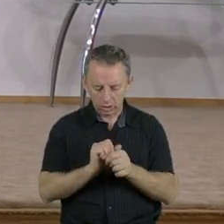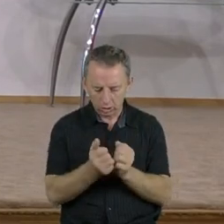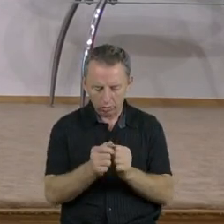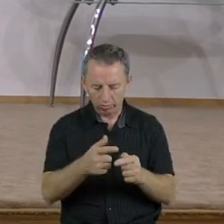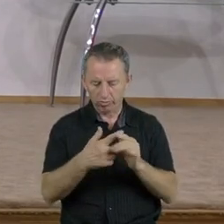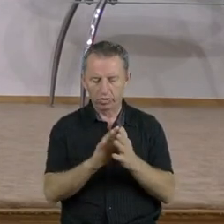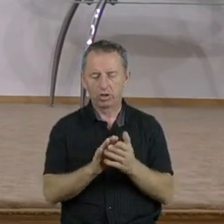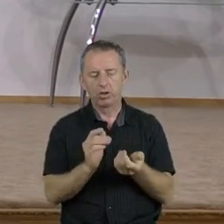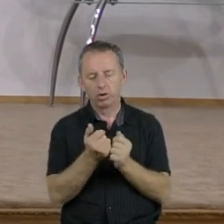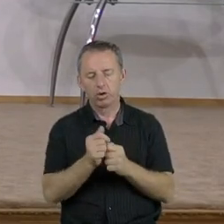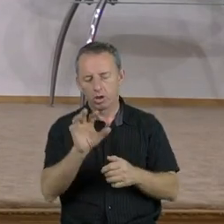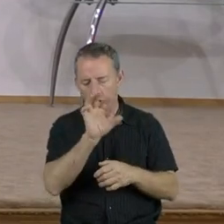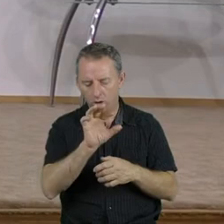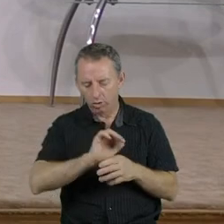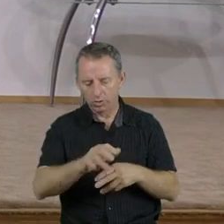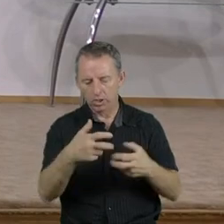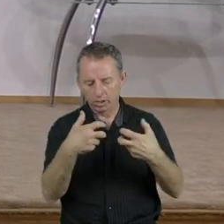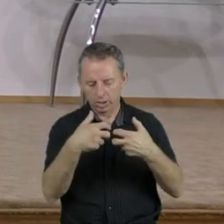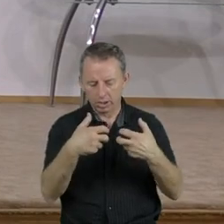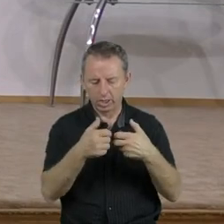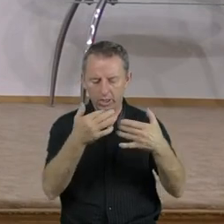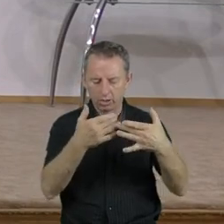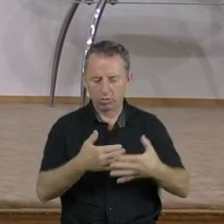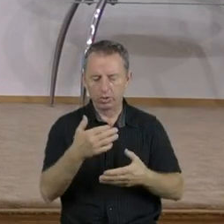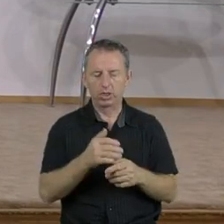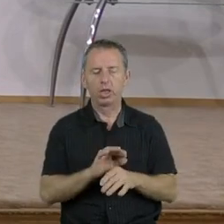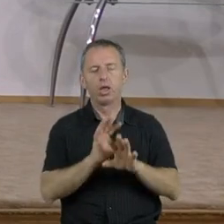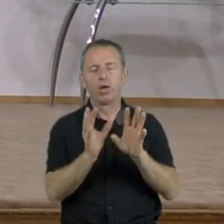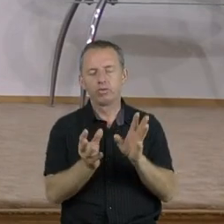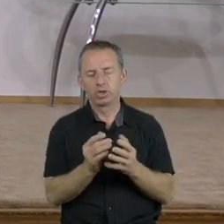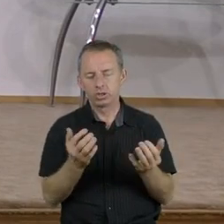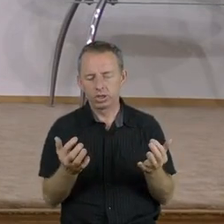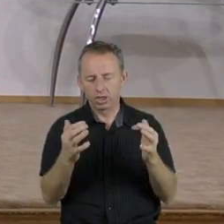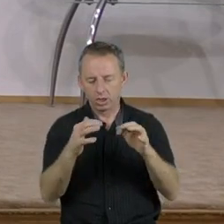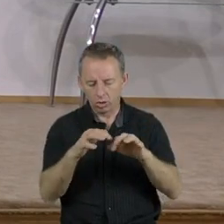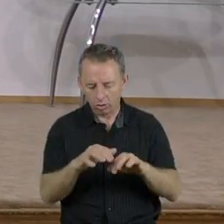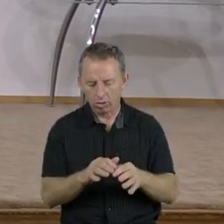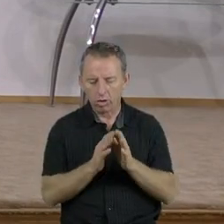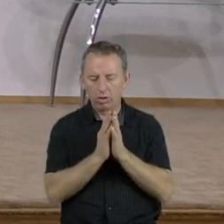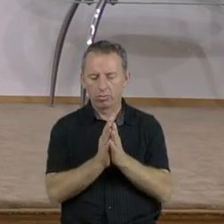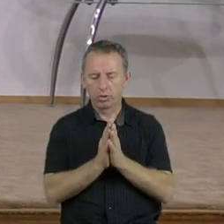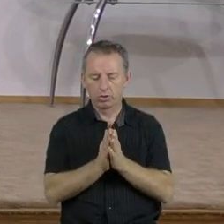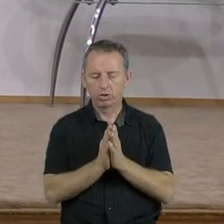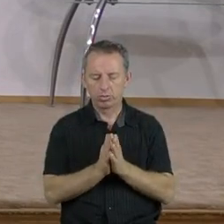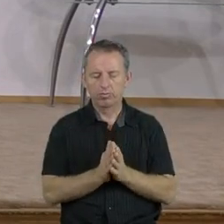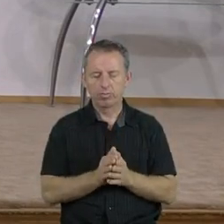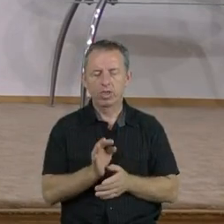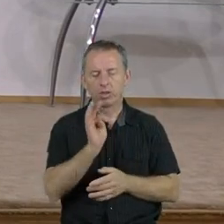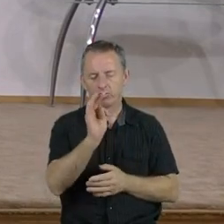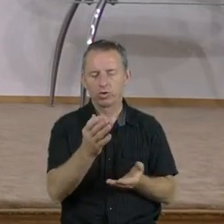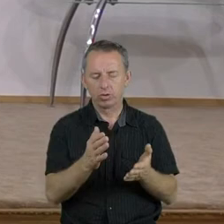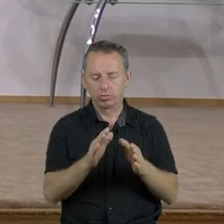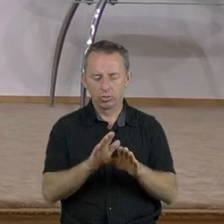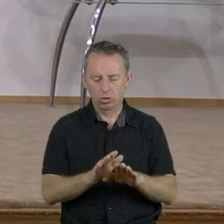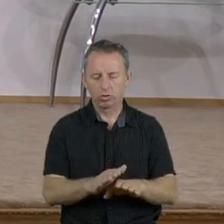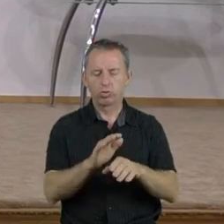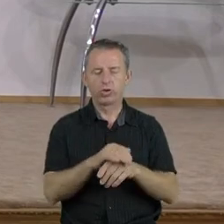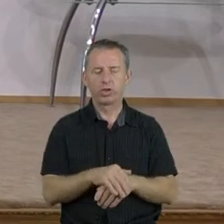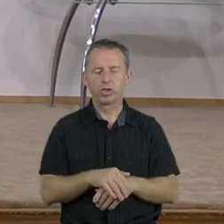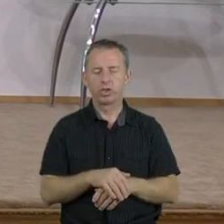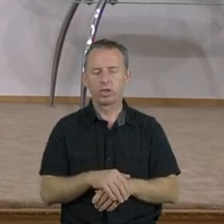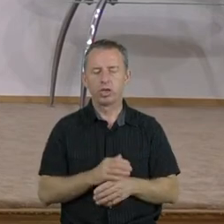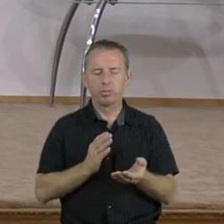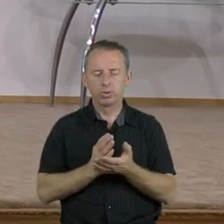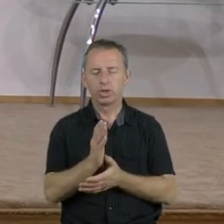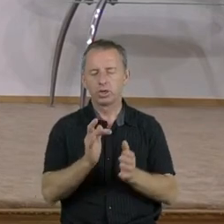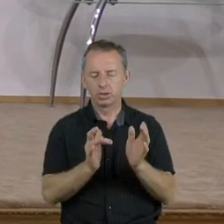wszystkich osób oglądających transmisję, dla wszystkich zgromadzeń. Prosimy o Twoje błogosławieństwo przez